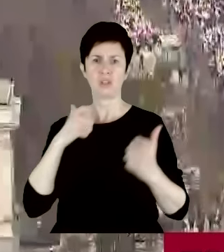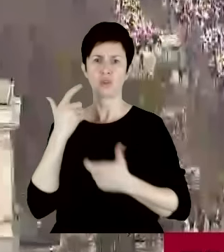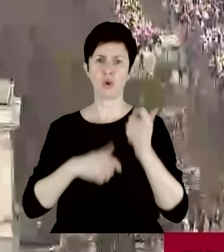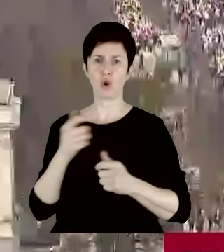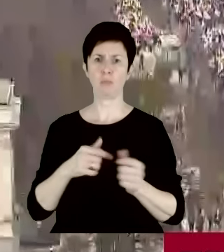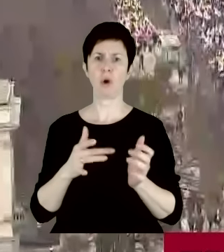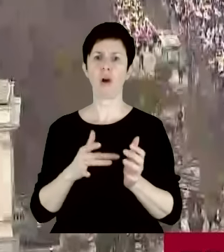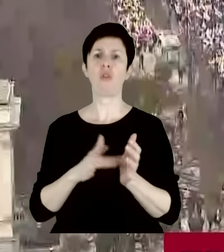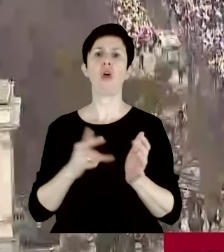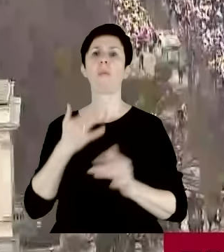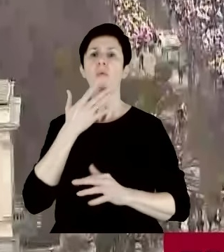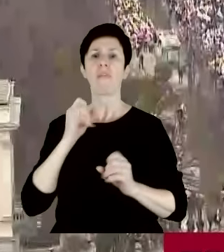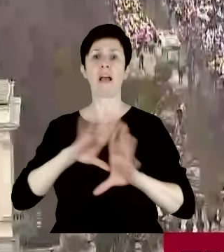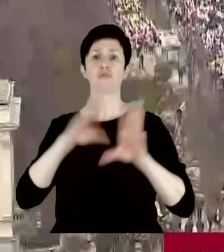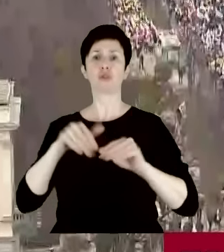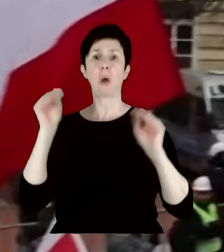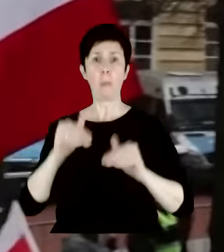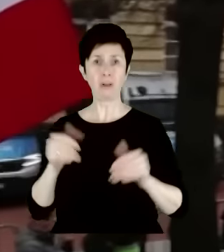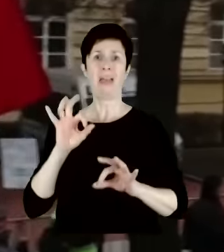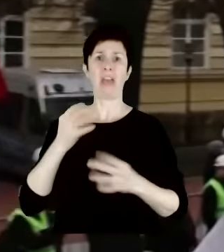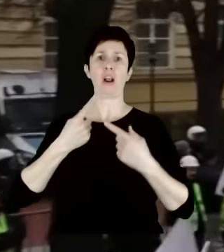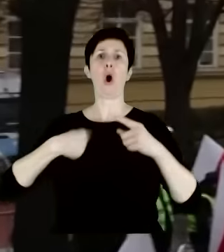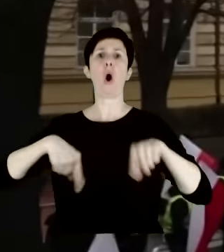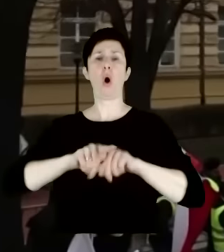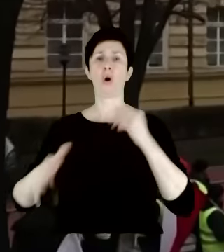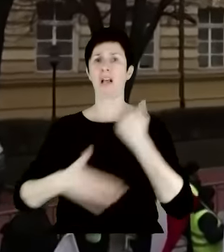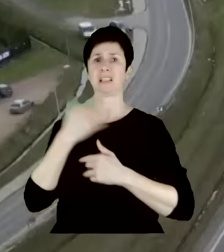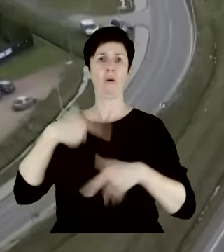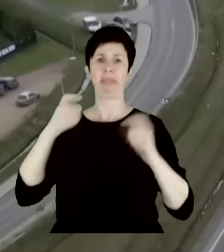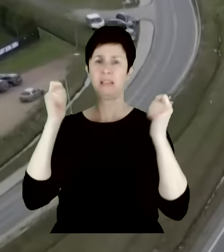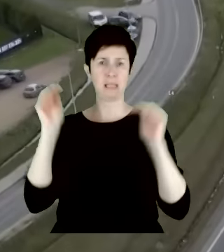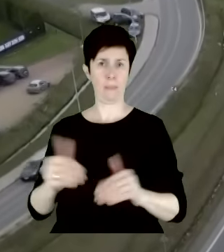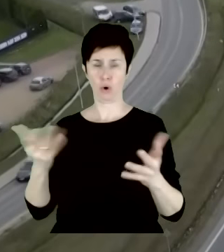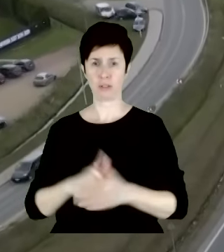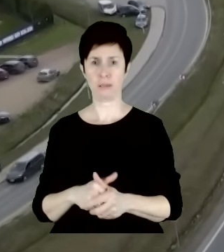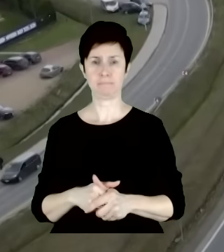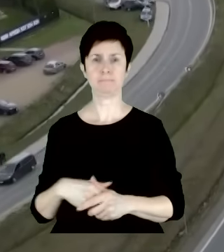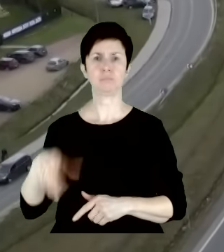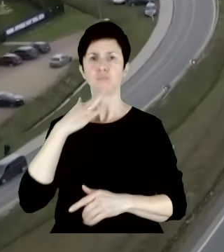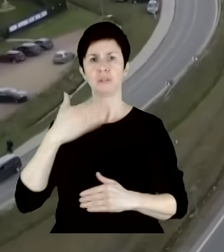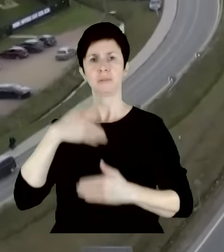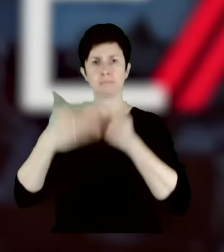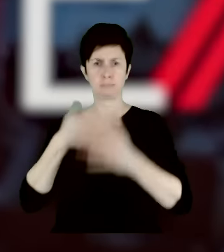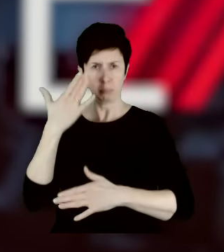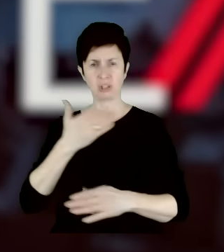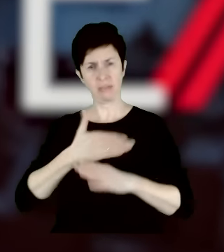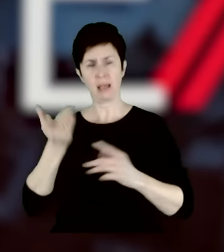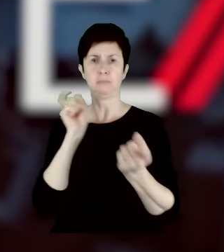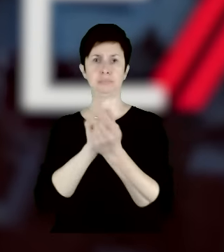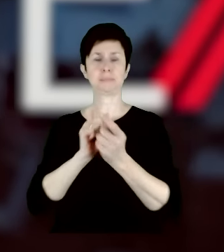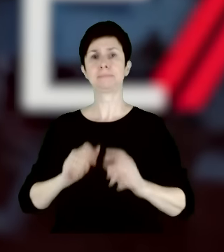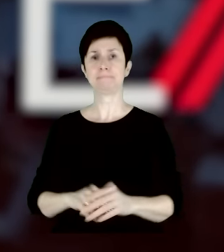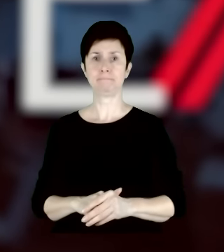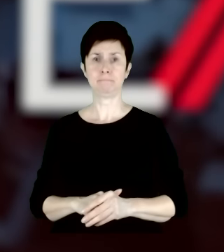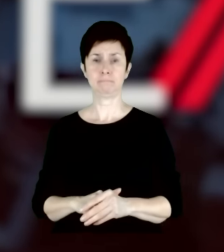Donald wszystko mogę, to teraz Donald wszystko nie mogę. Rolnicy wraz ze sprzymierzeńcami zapowiadają kolejne protesty. Wojna